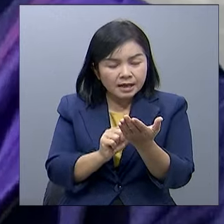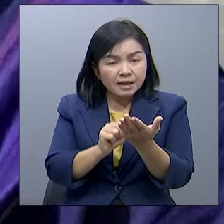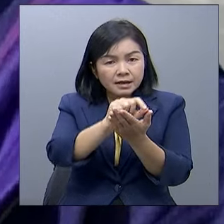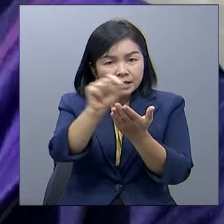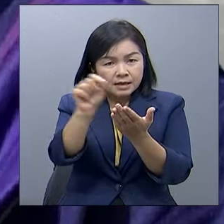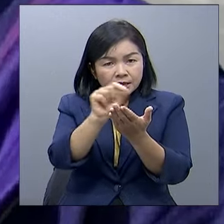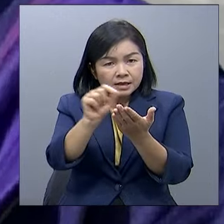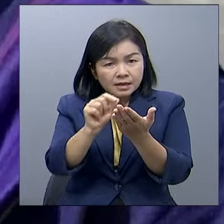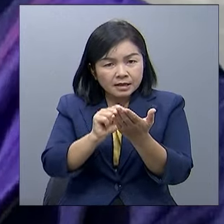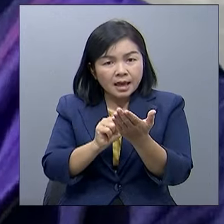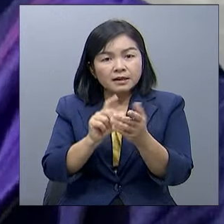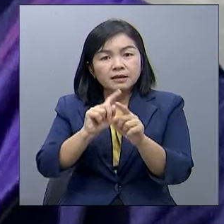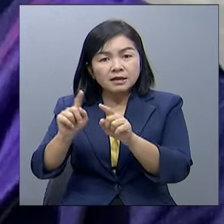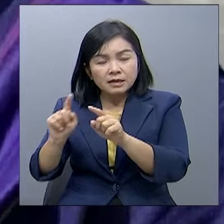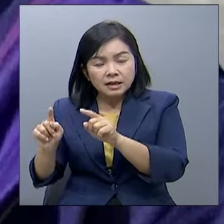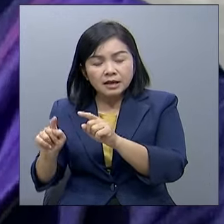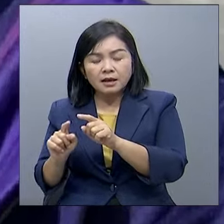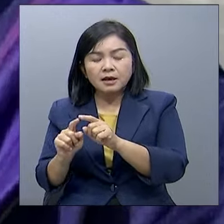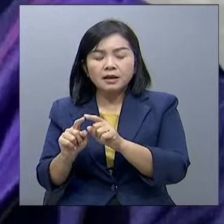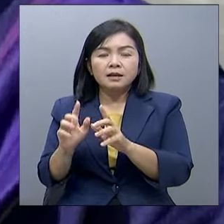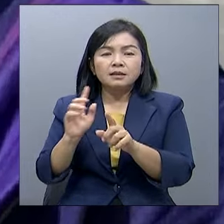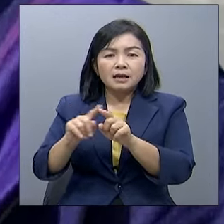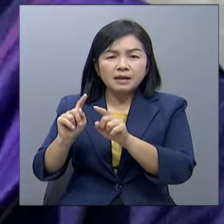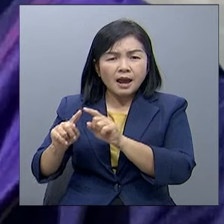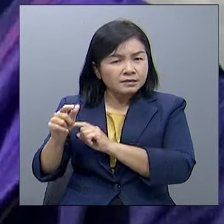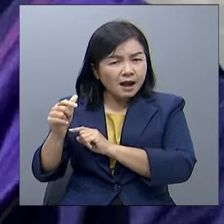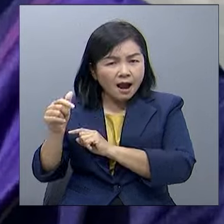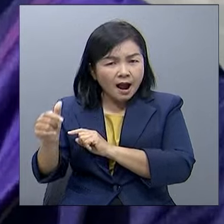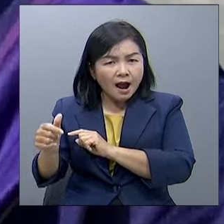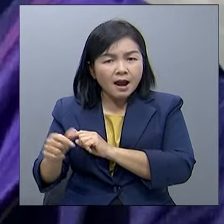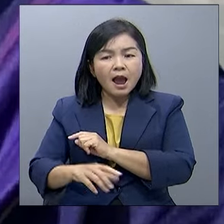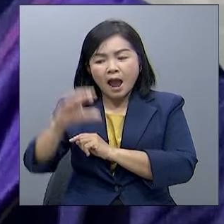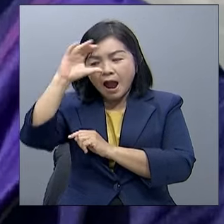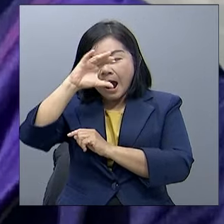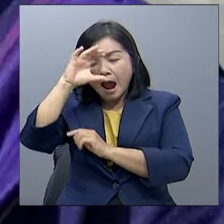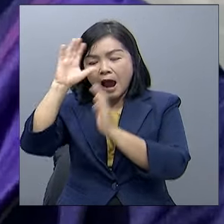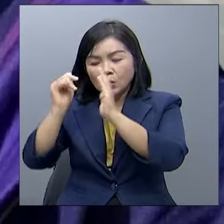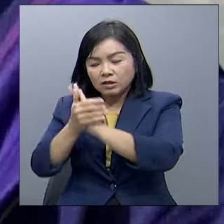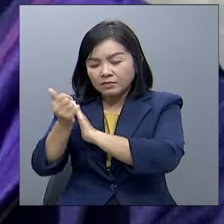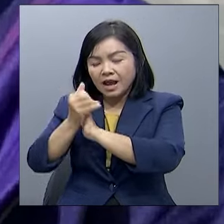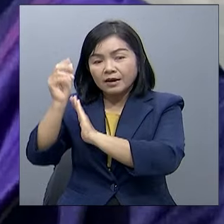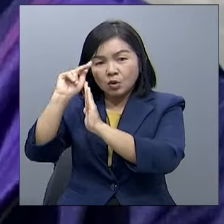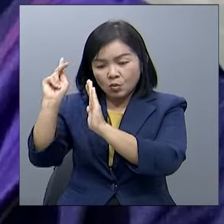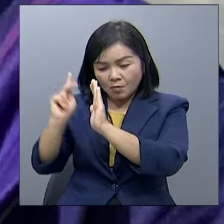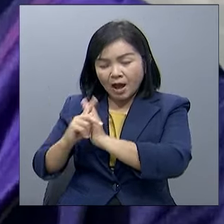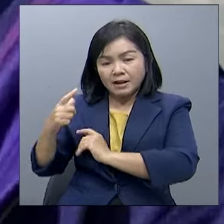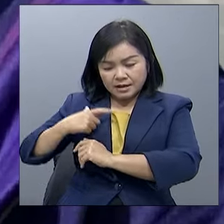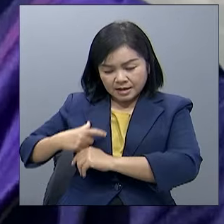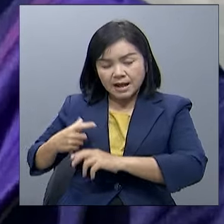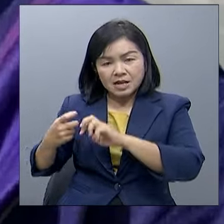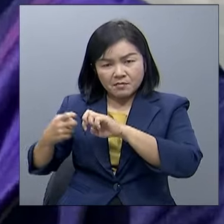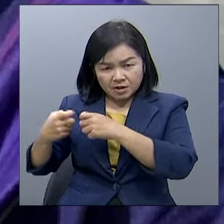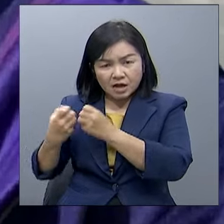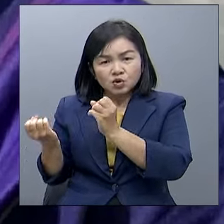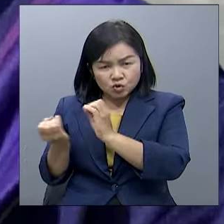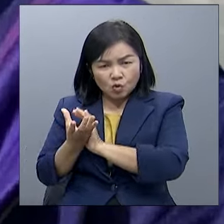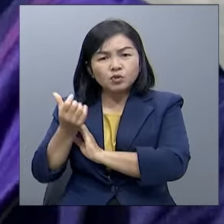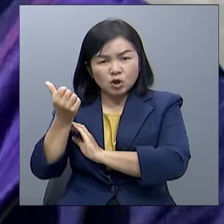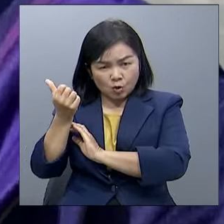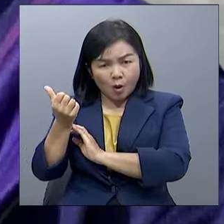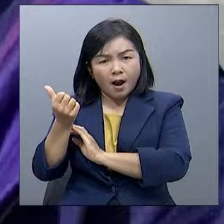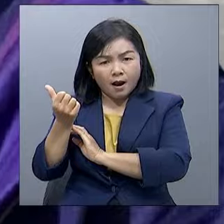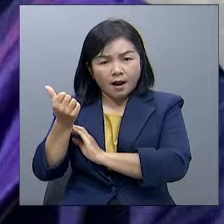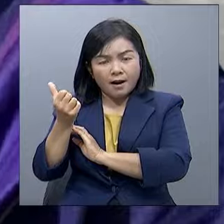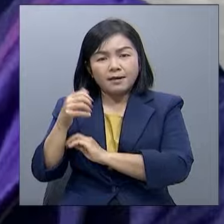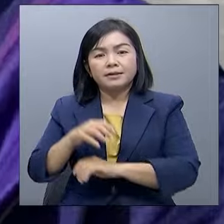ได้เอาเวลาตรงนั้นไปตั้งสติดีๆหาด้านกฎหมายที่ดีเตรียมรับมือกับปัญหาที่มันจะเกิดขึ้นซะดีกว่า